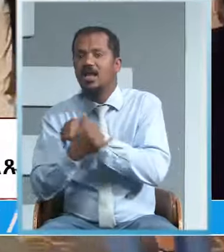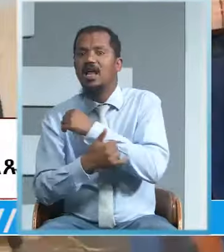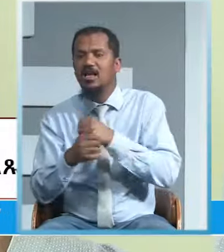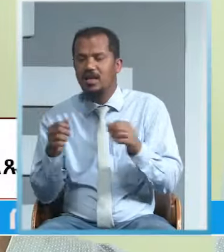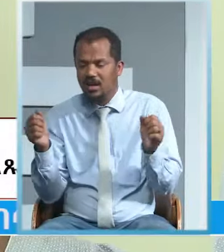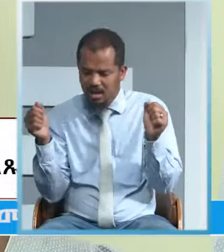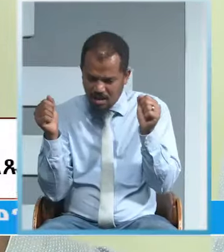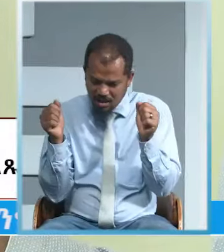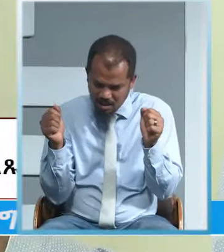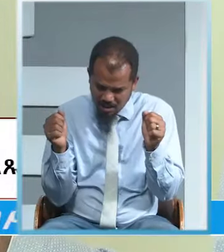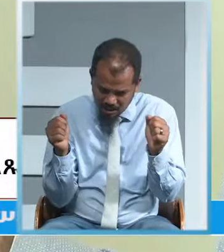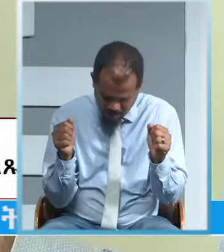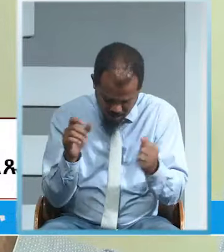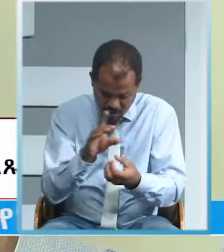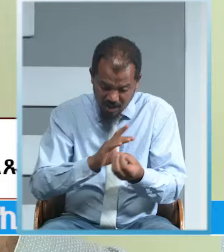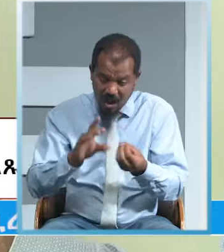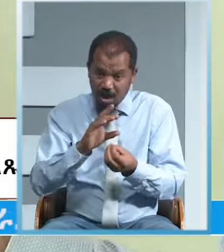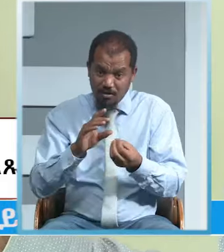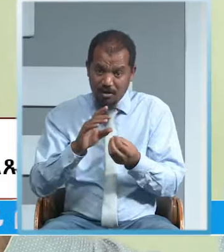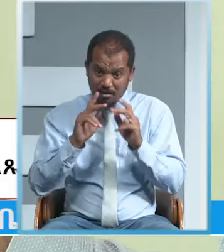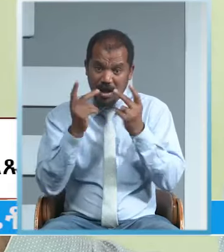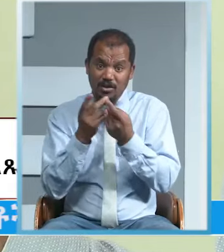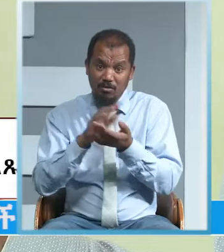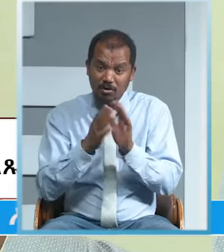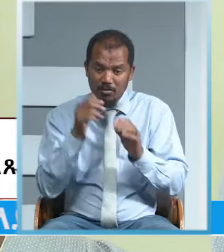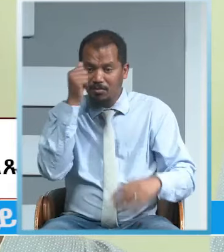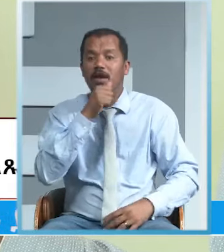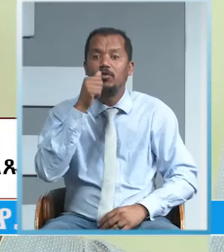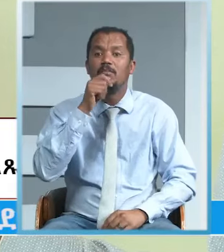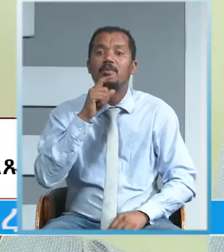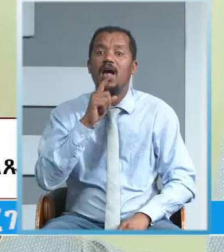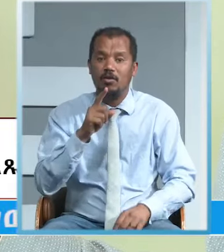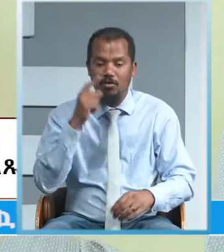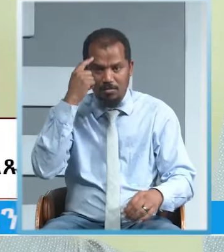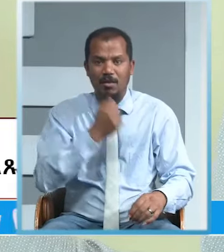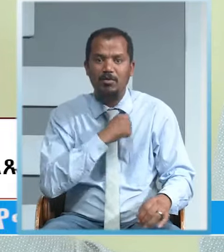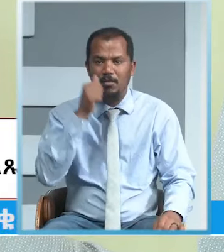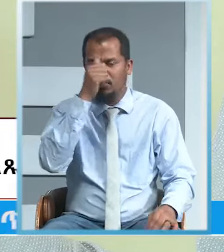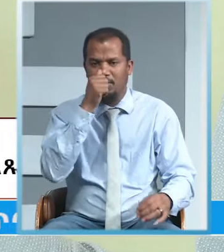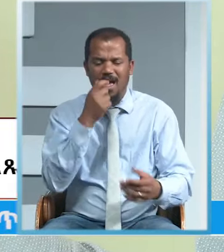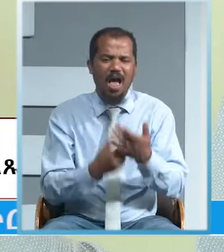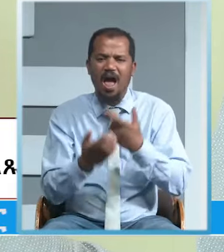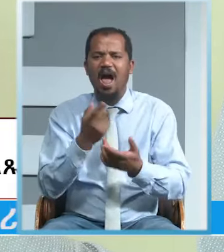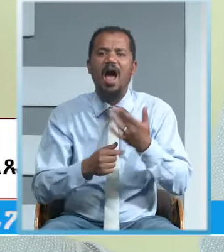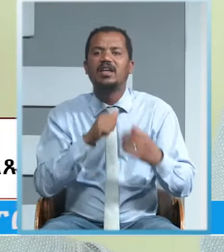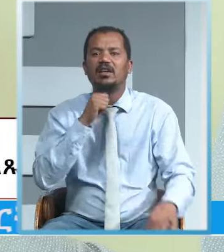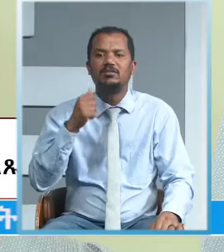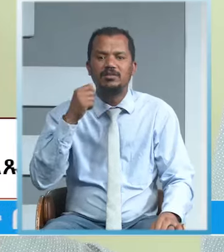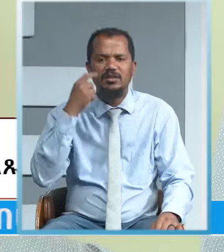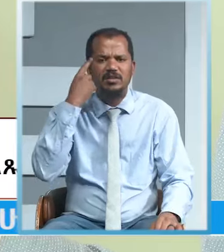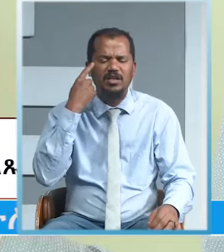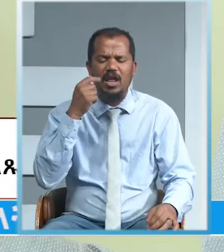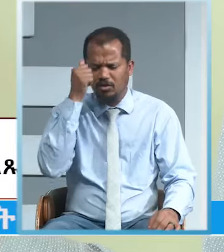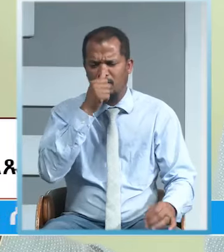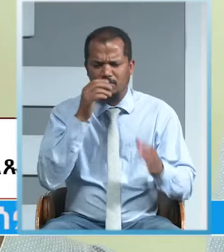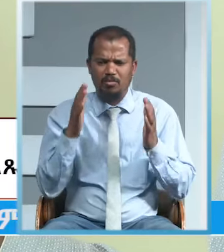ፓርቲ ሀገራዊ ክልላዊ ፓርቲ ቢሆንም በኢትዮጵያ ደረጃ ነው የሚያምን፣ በኢትዮጵያ ላይ አይደራደርም። ኢትዮጵያዊ ብሎ ትግራዋይ ኢትዮጵያዊ ነው ብሎ ነው